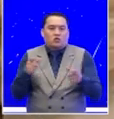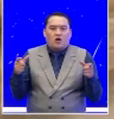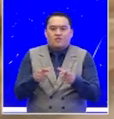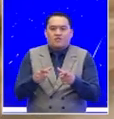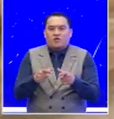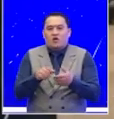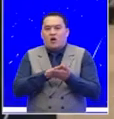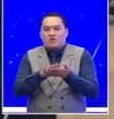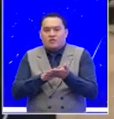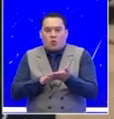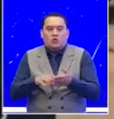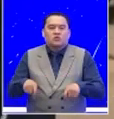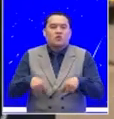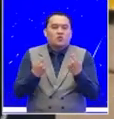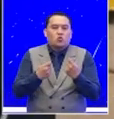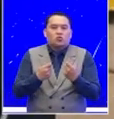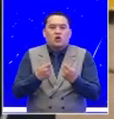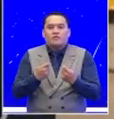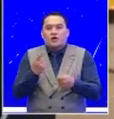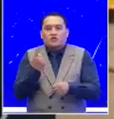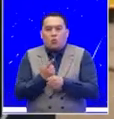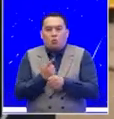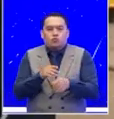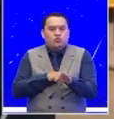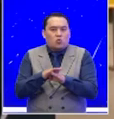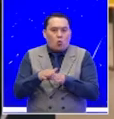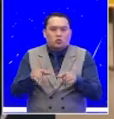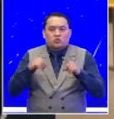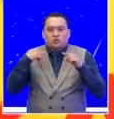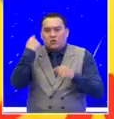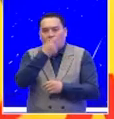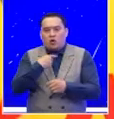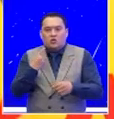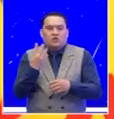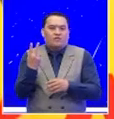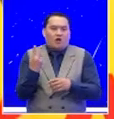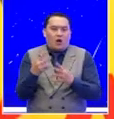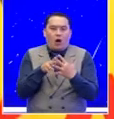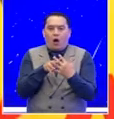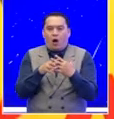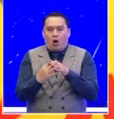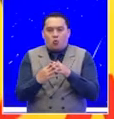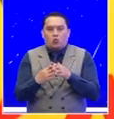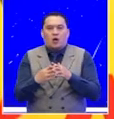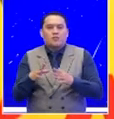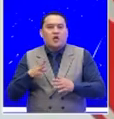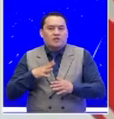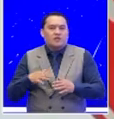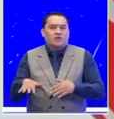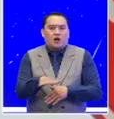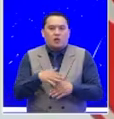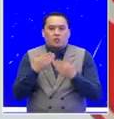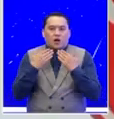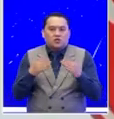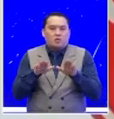оформлены административные протоколы. От внешнего мира полностью изолированы два аула – Балаби и Кудаманов. Вокруг